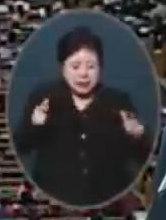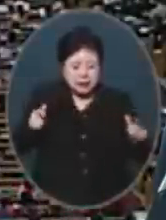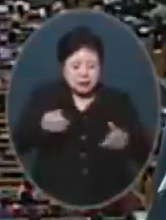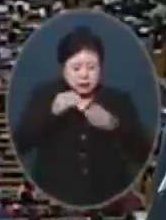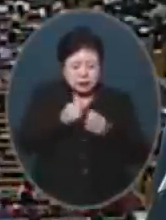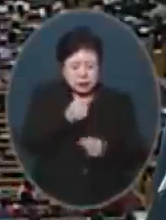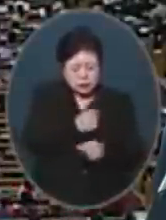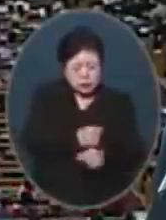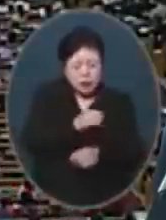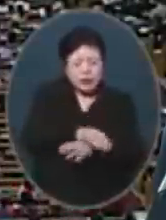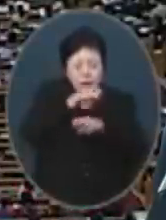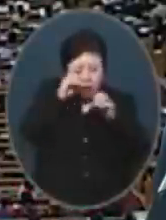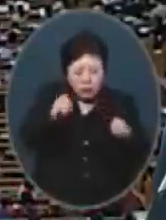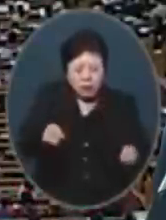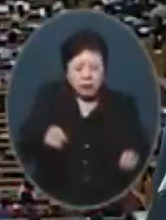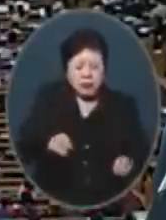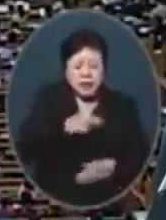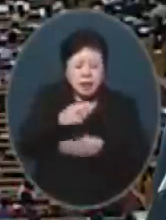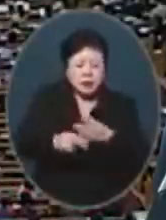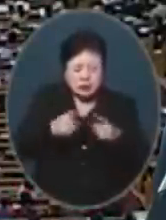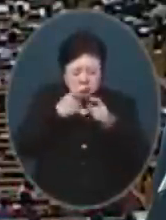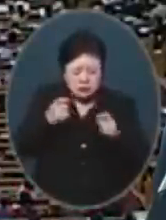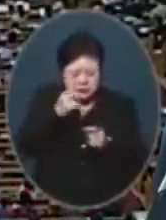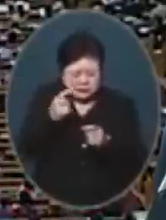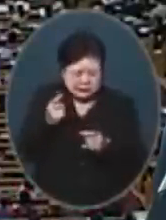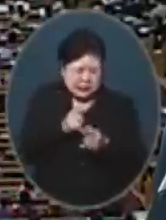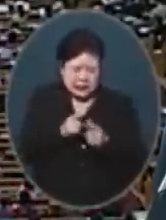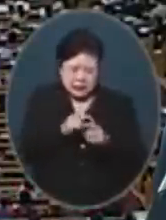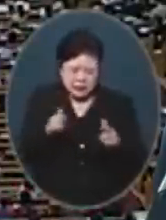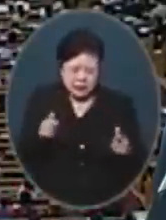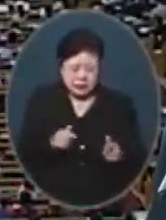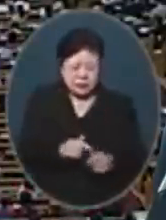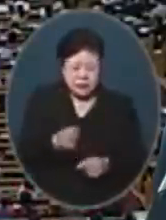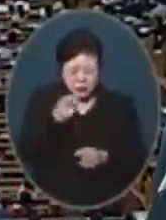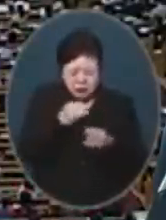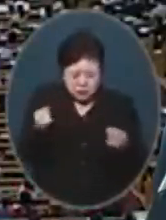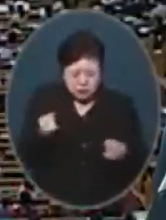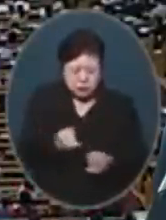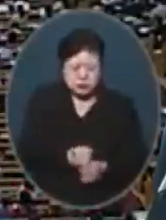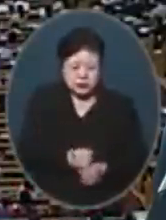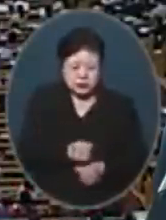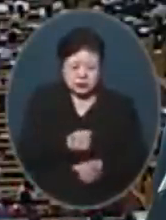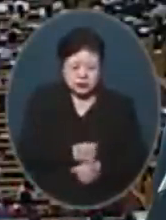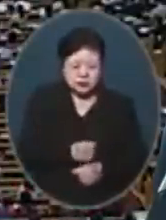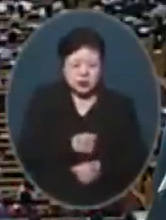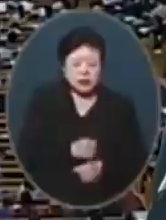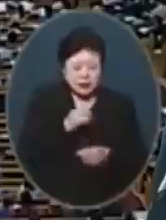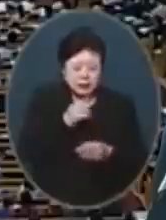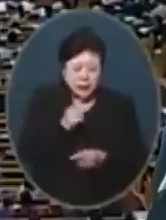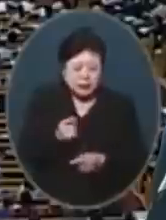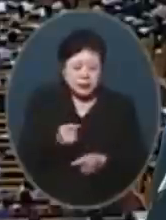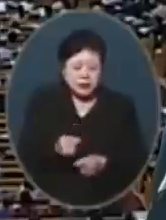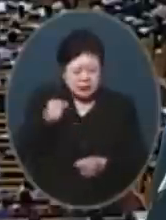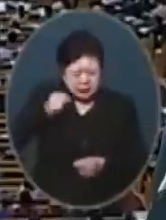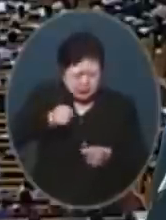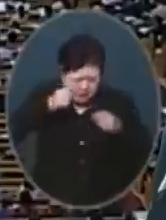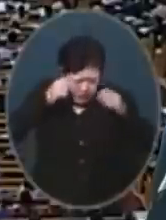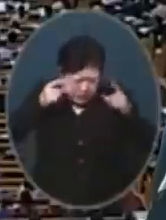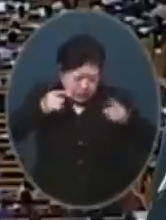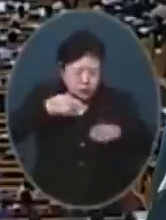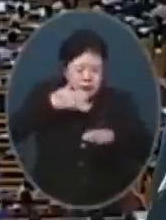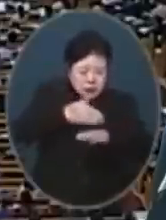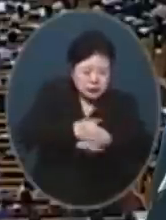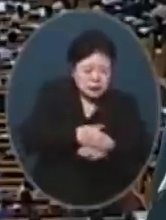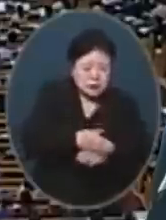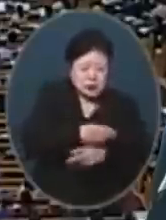세우는 자의 수고가 헛되며 야훼께서 성을 지키지 아니하시면 파수꾼의 깨어있음이 헛되도다. 너희가 일찍 일어나며 늦게